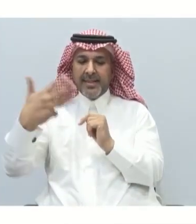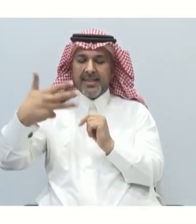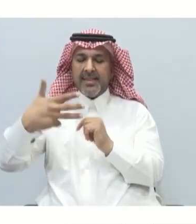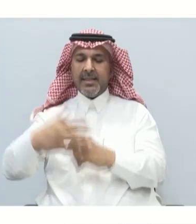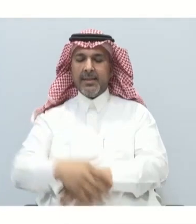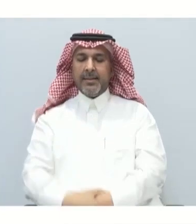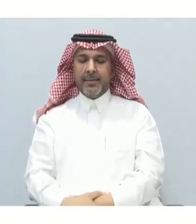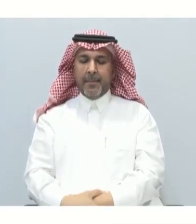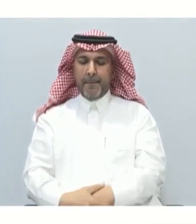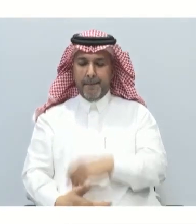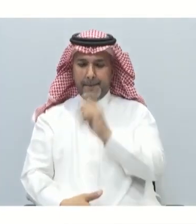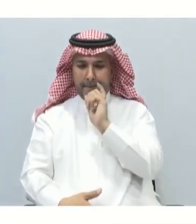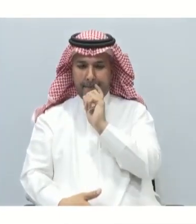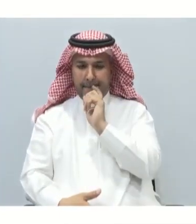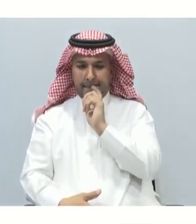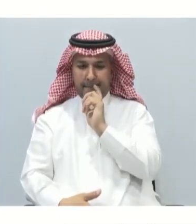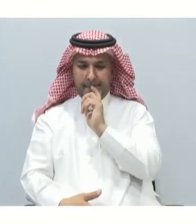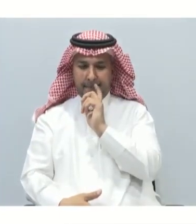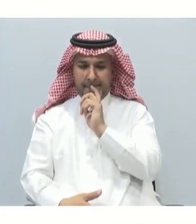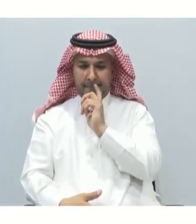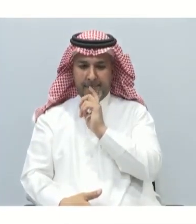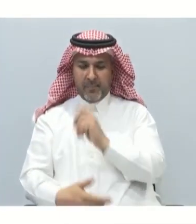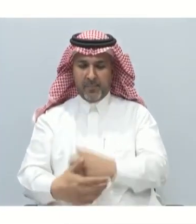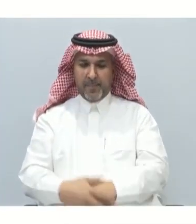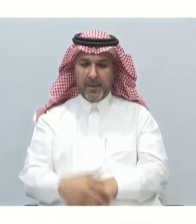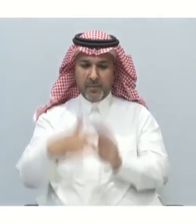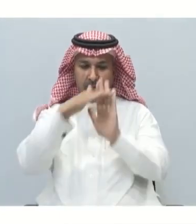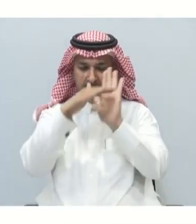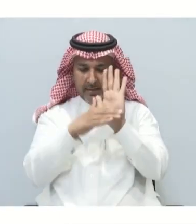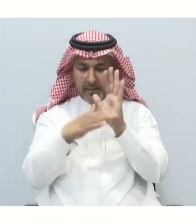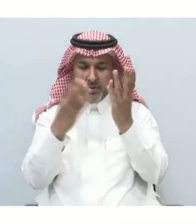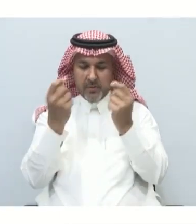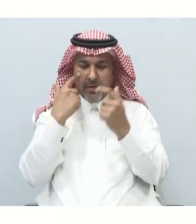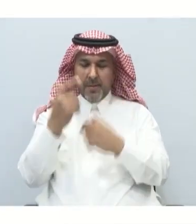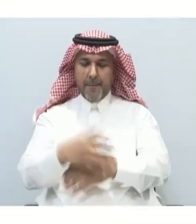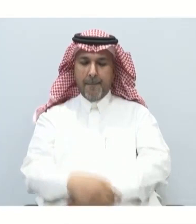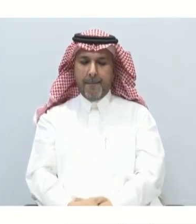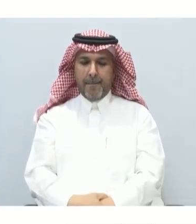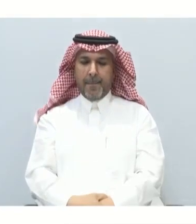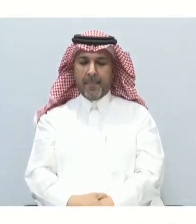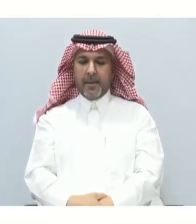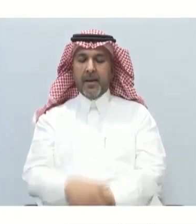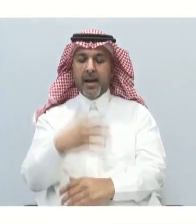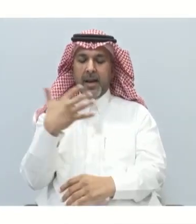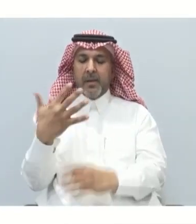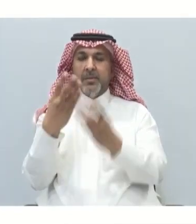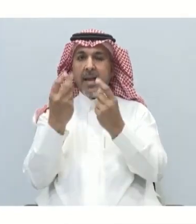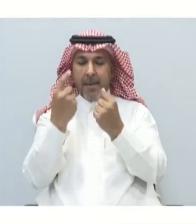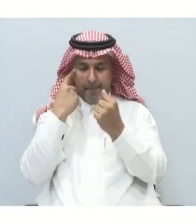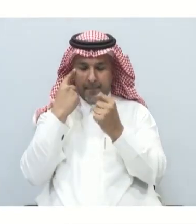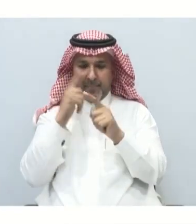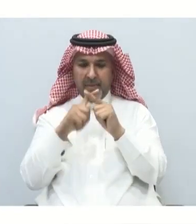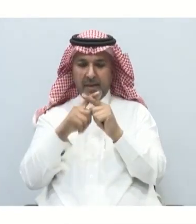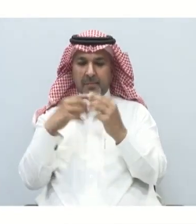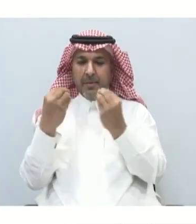العمود الثاني اللي هو كم 90 على نفس الشي عدد البيانات اللي هي 5 ضرب